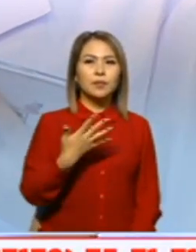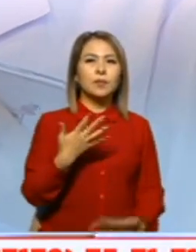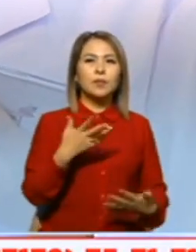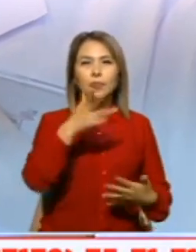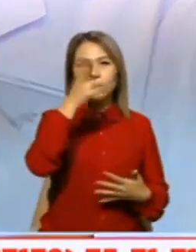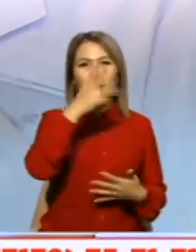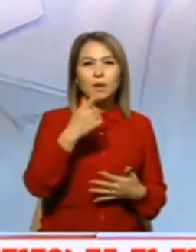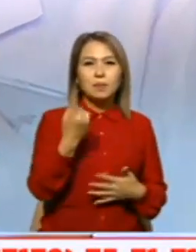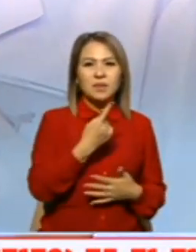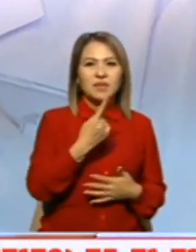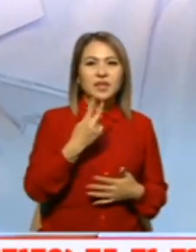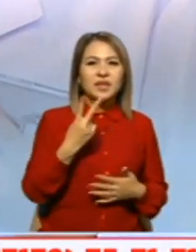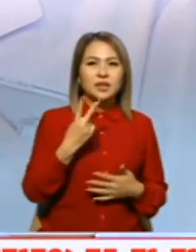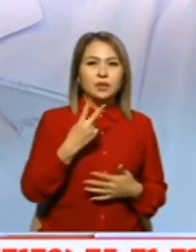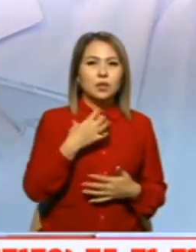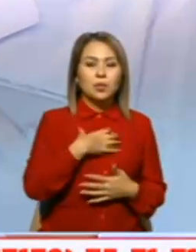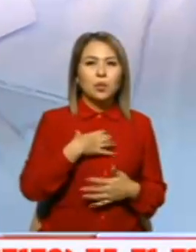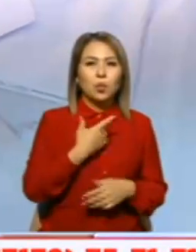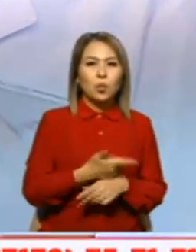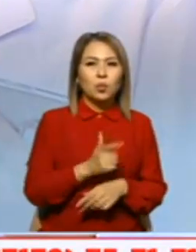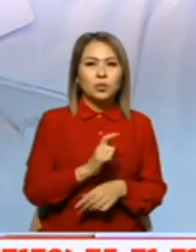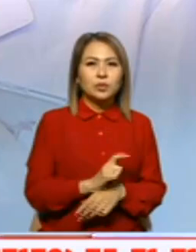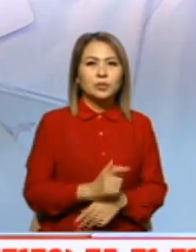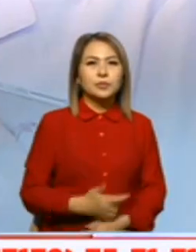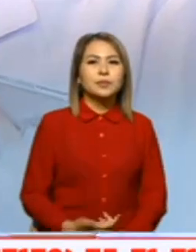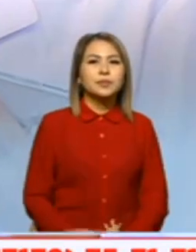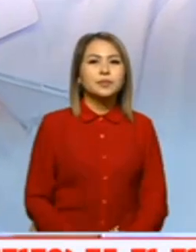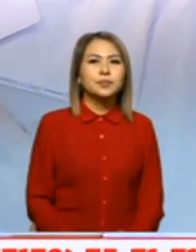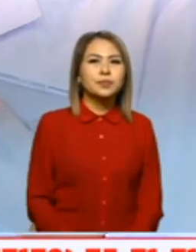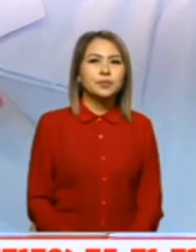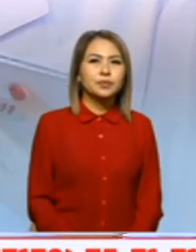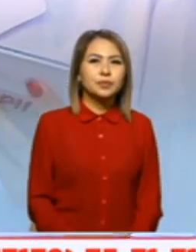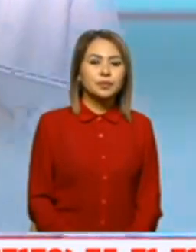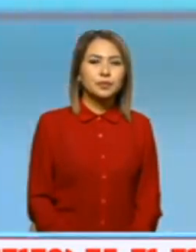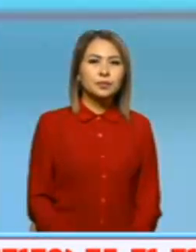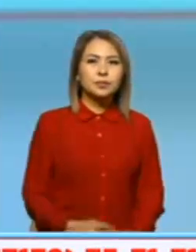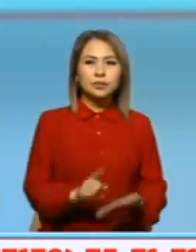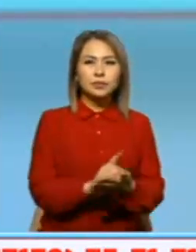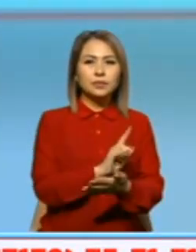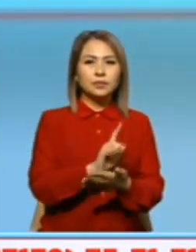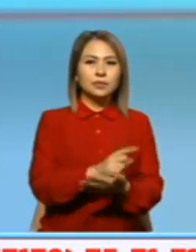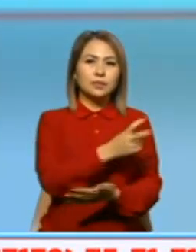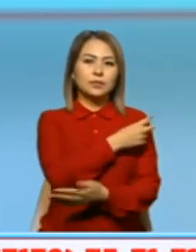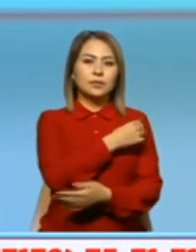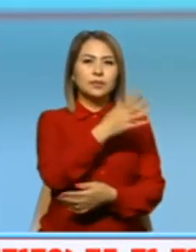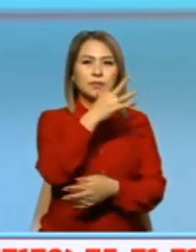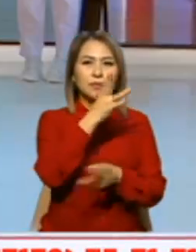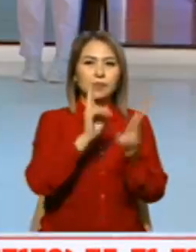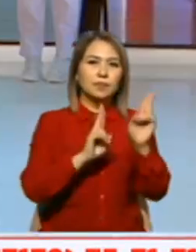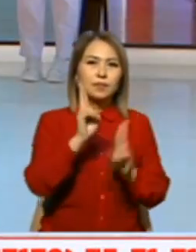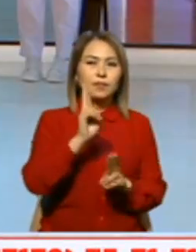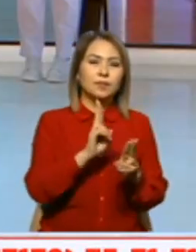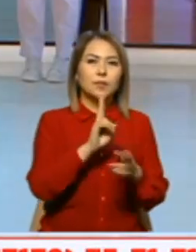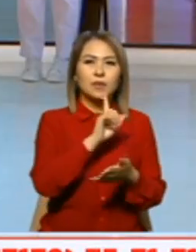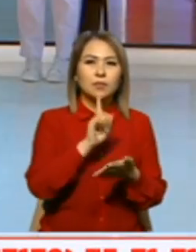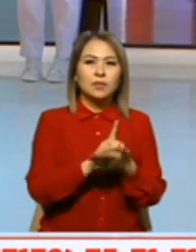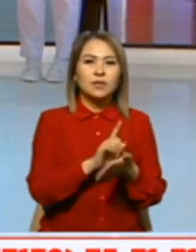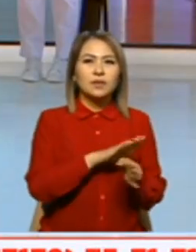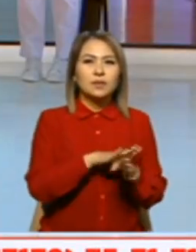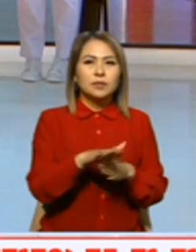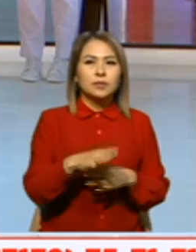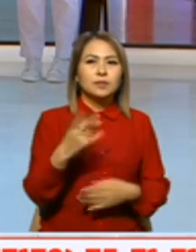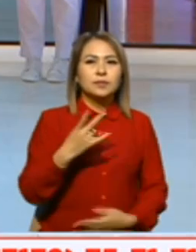маңызды? Бірінші, екінші триместр өте маңызды. Бірінші, екінші триместр, да? Міндет түрде дәрігер айтқан уақыттағы тексерістерден қалмауыңыз керек.